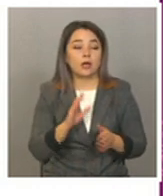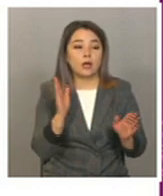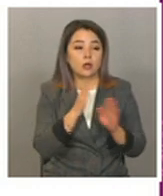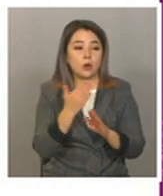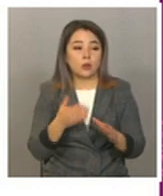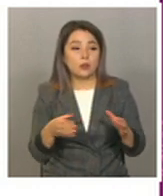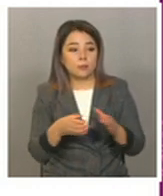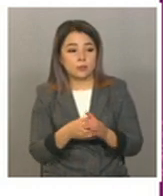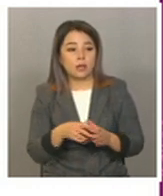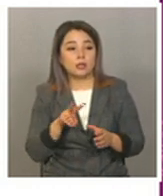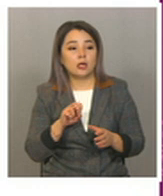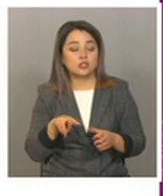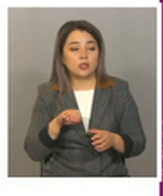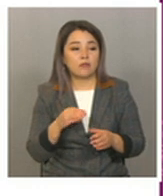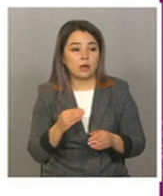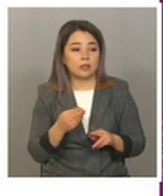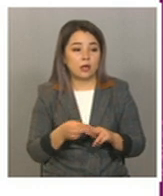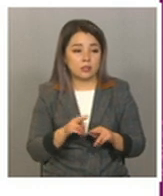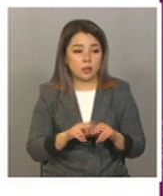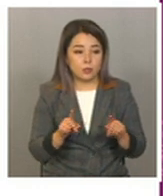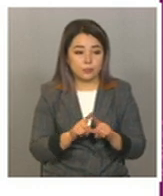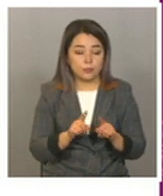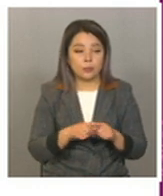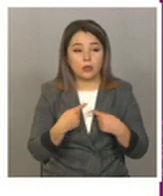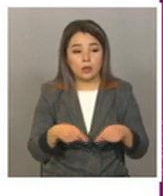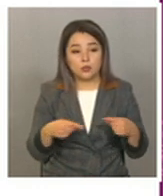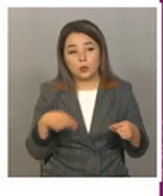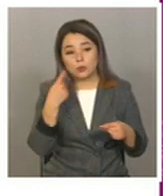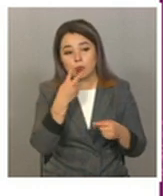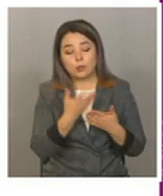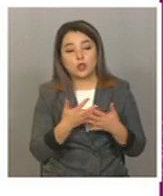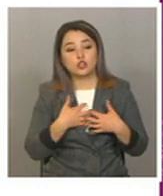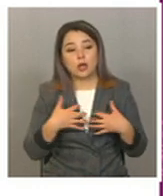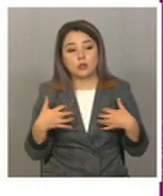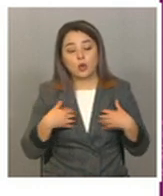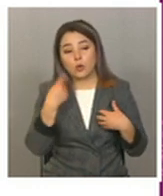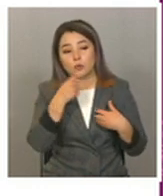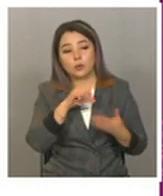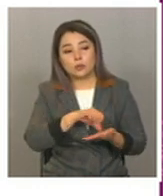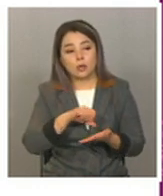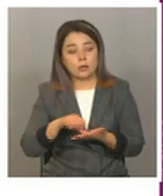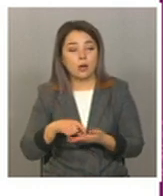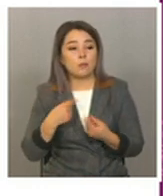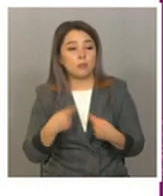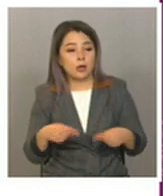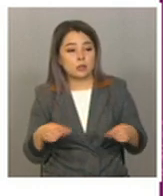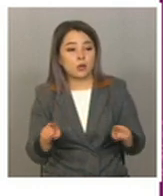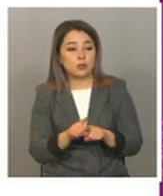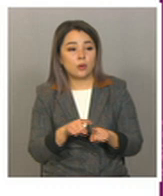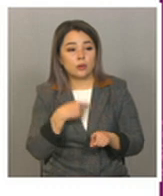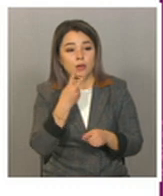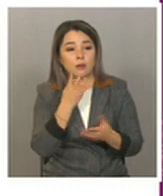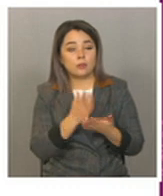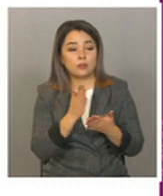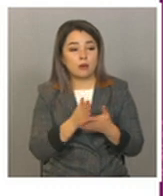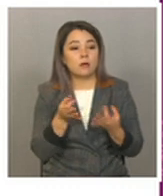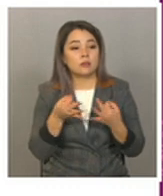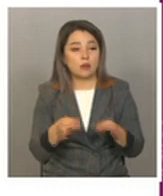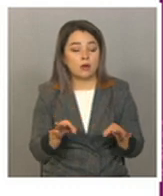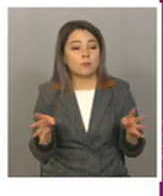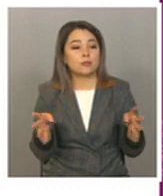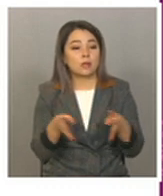экологиялық, ландшафтық. Кейбір түрдегі жануарлардың түрлері басқа дара түрлермен еркін